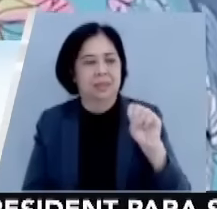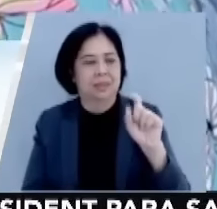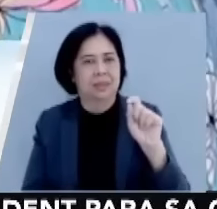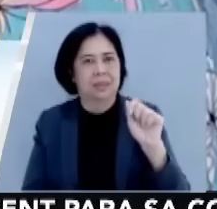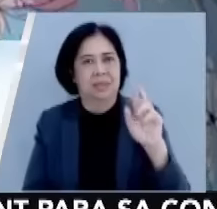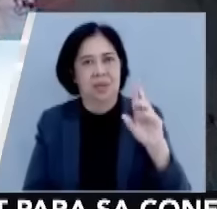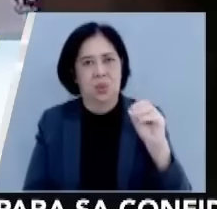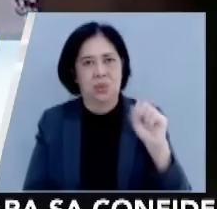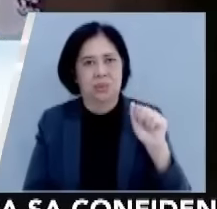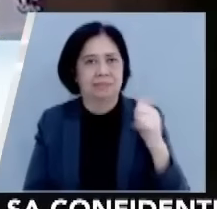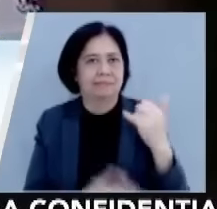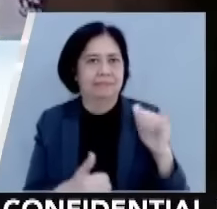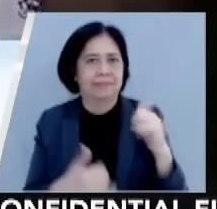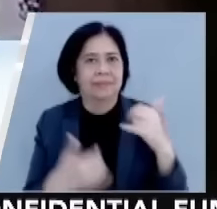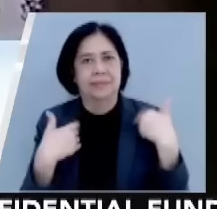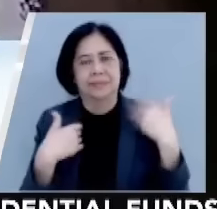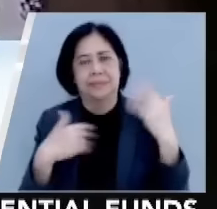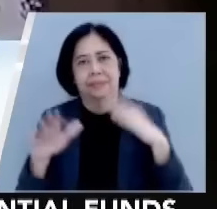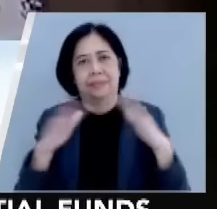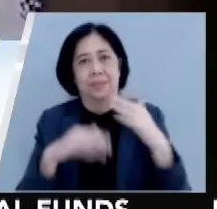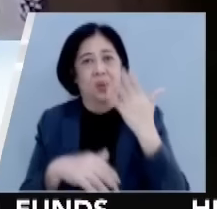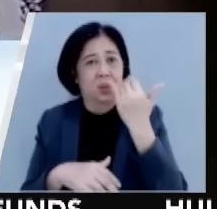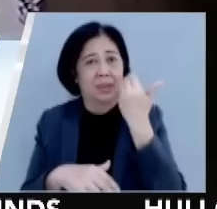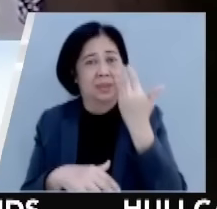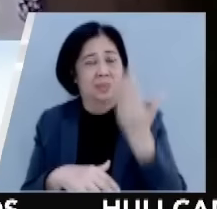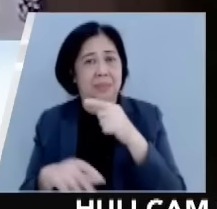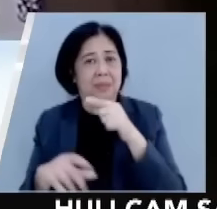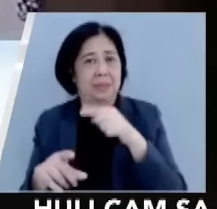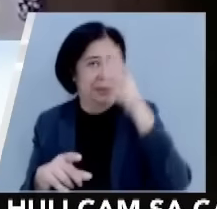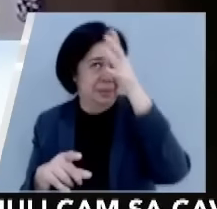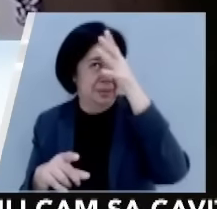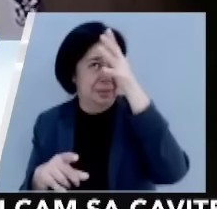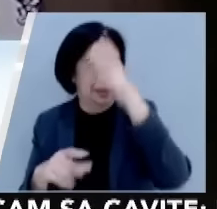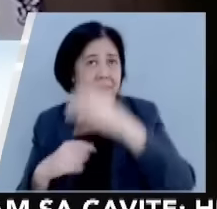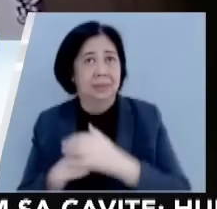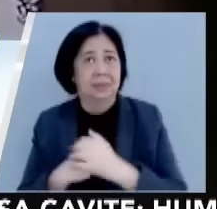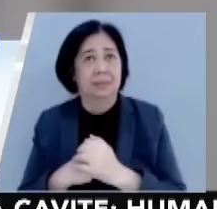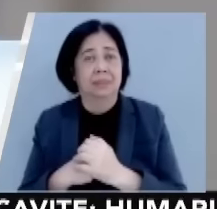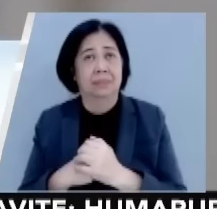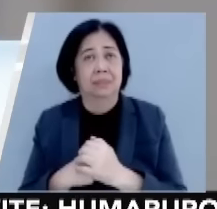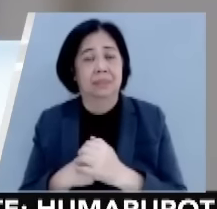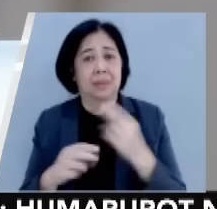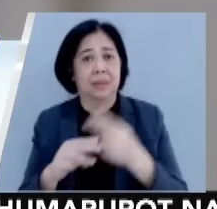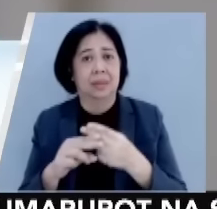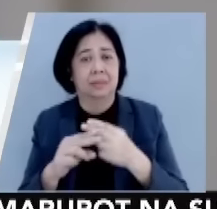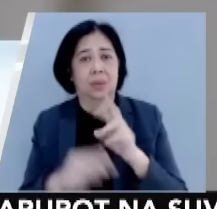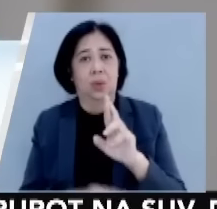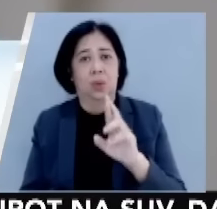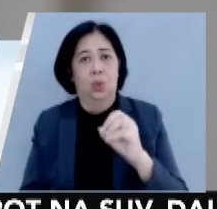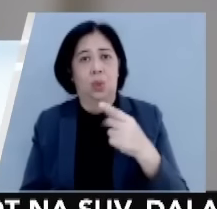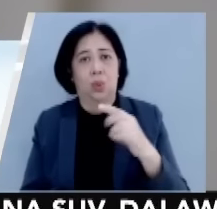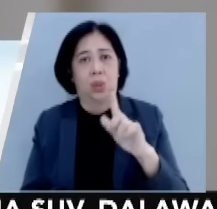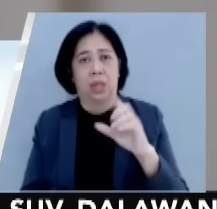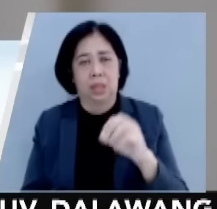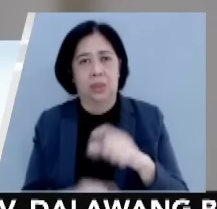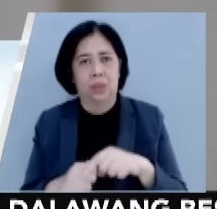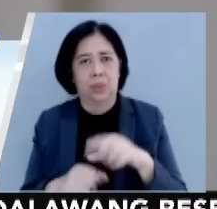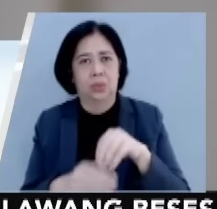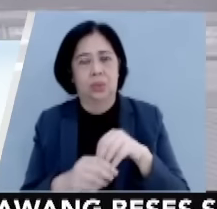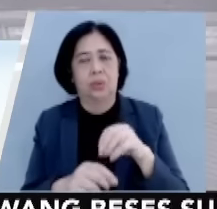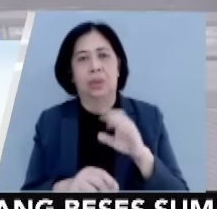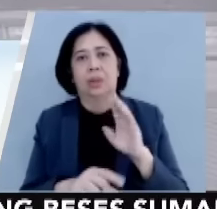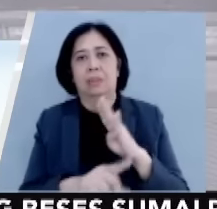ring bagyo. Pumanaw kasi ang kanilang padre de pamilya na si Rogelio, residente ng barangay Bagasbas sa